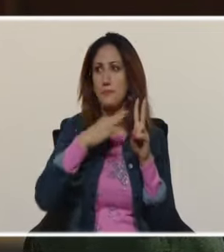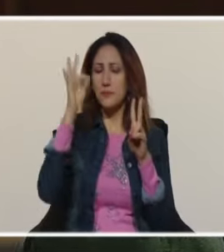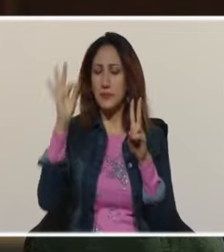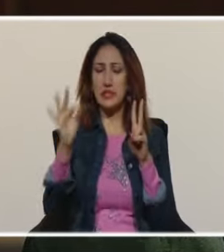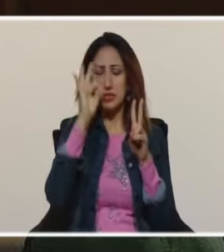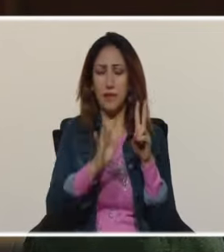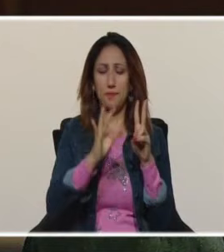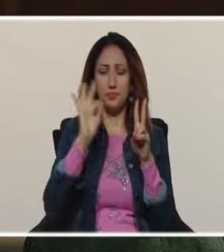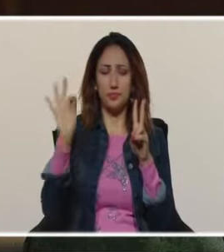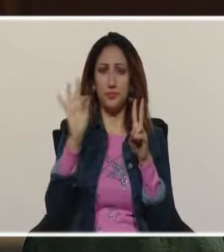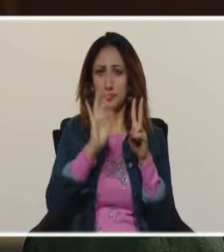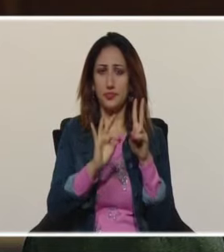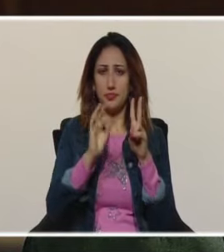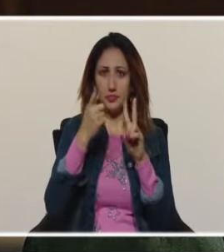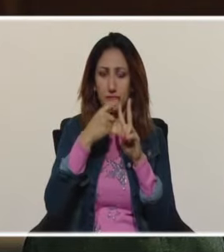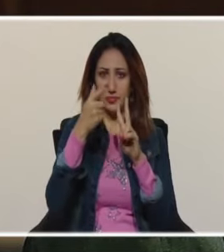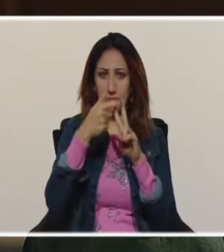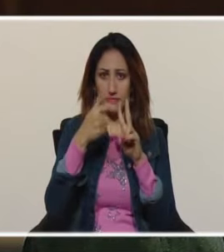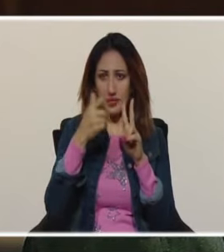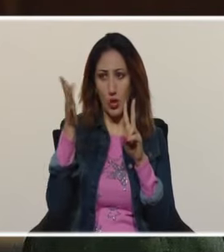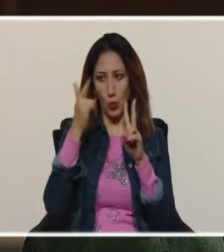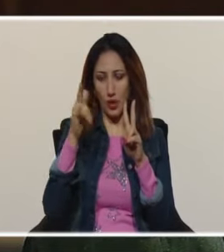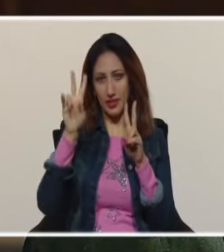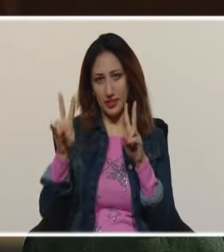معايا اتنين إخوات